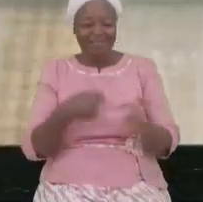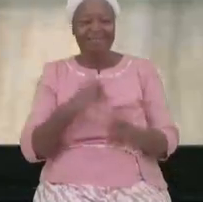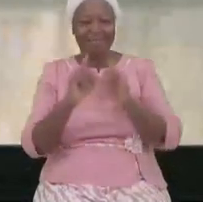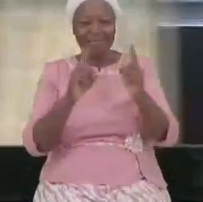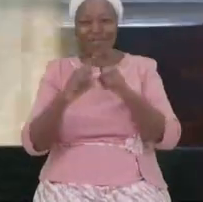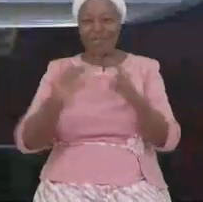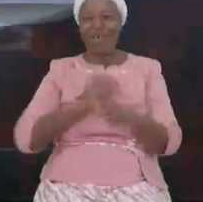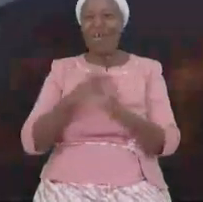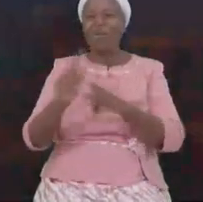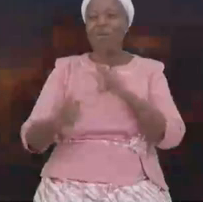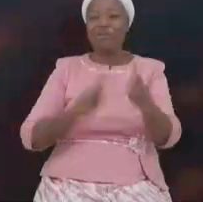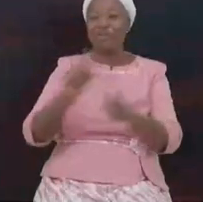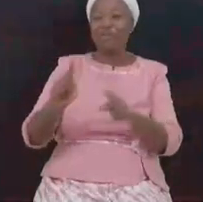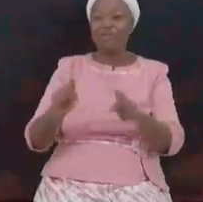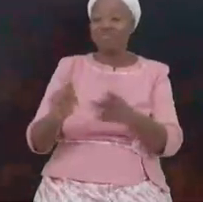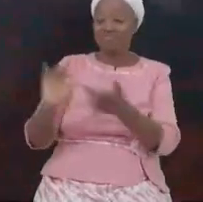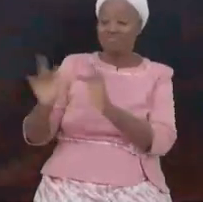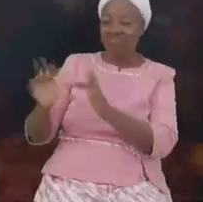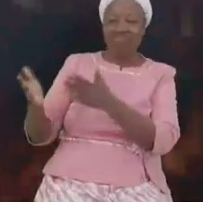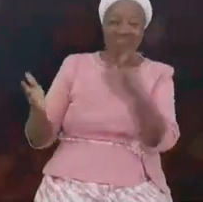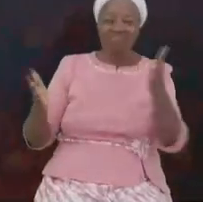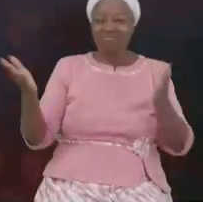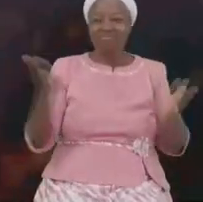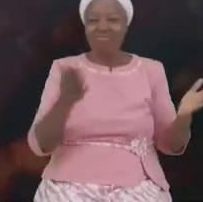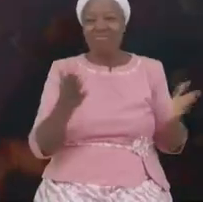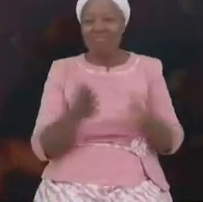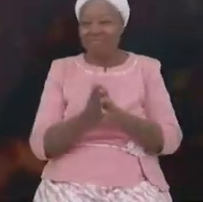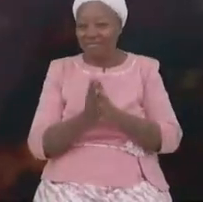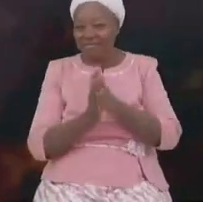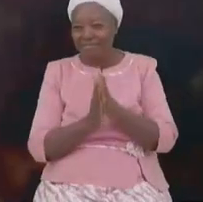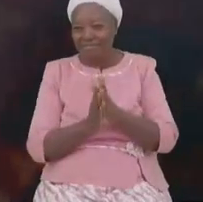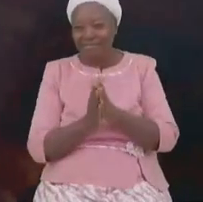Je vais parler aux membres de l'autre côté.